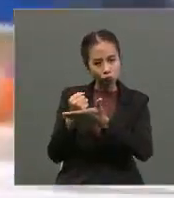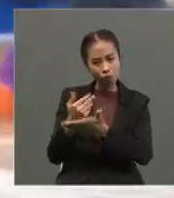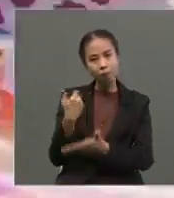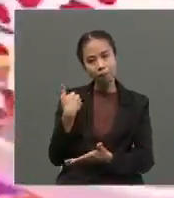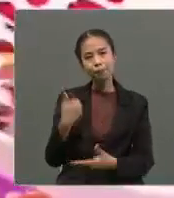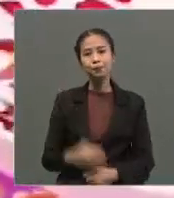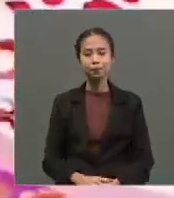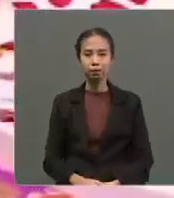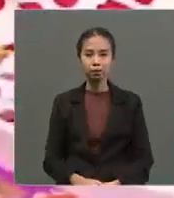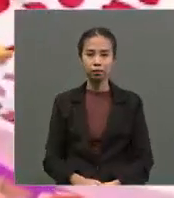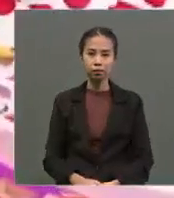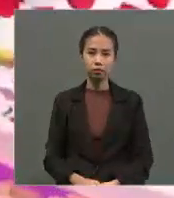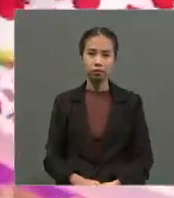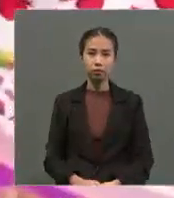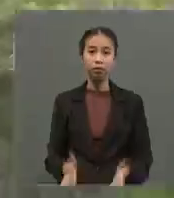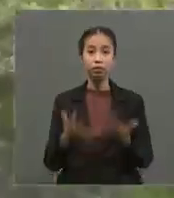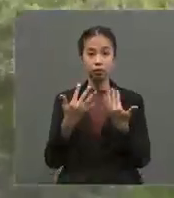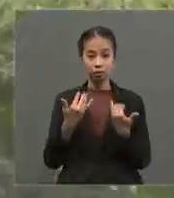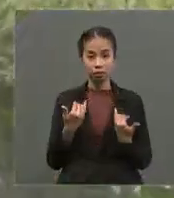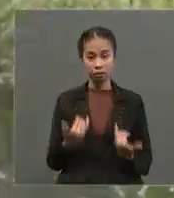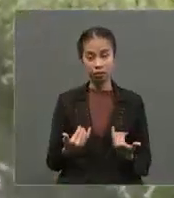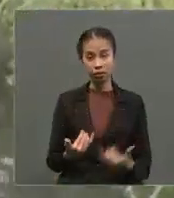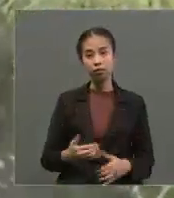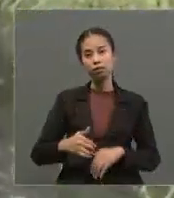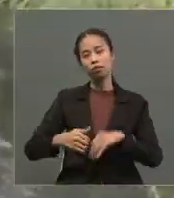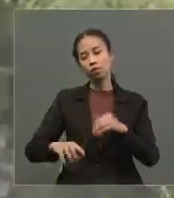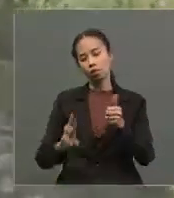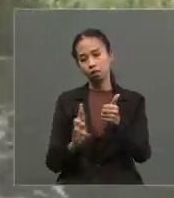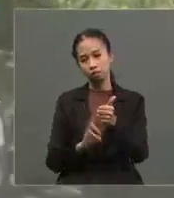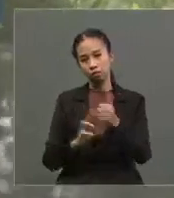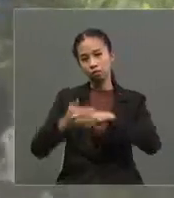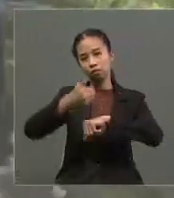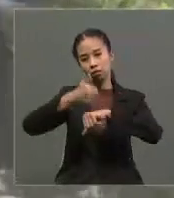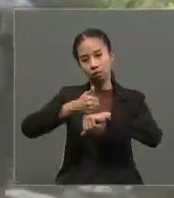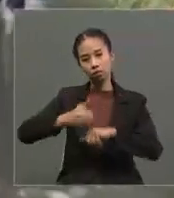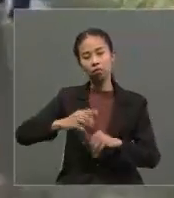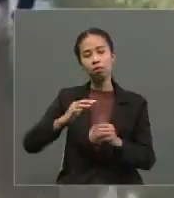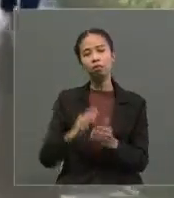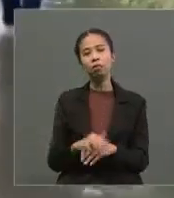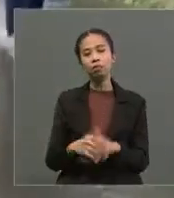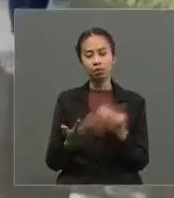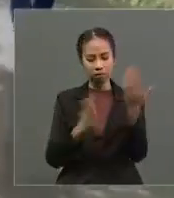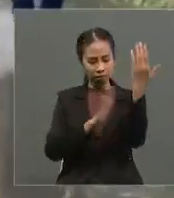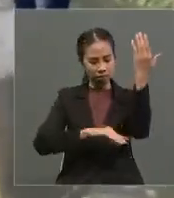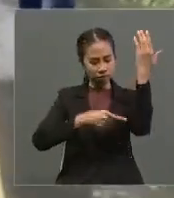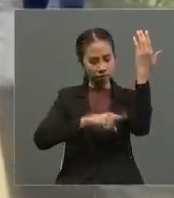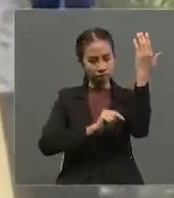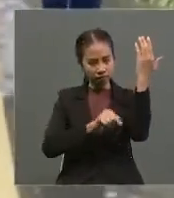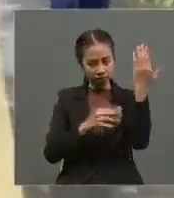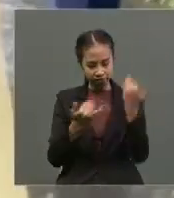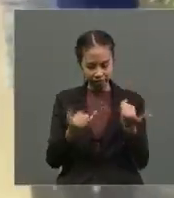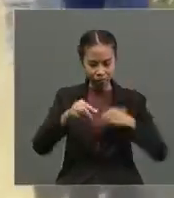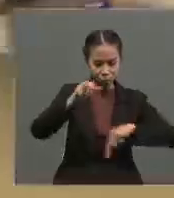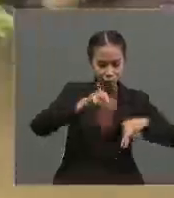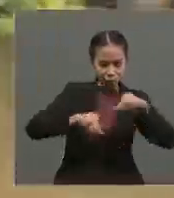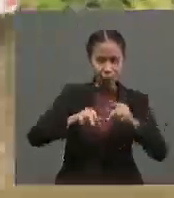ช่วยเหลือในครั้งนี้ครับขณะที่ว่าที่ร้อยตรีตระกูลโทธรรมรองผู้ราชการจังหวัดปัตตานีเองก็ตรวจน้ำท่วมที่ตำบลตาแกะอำเภอย